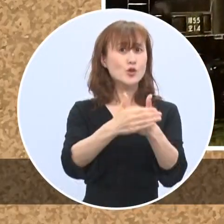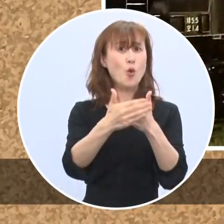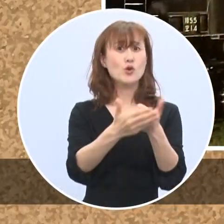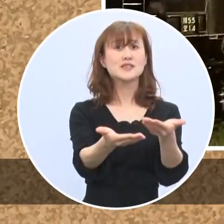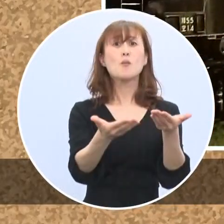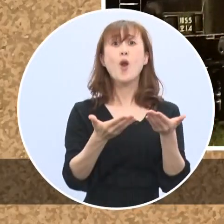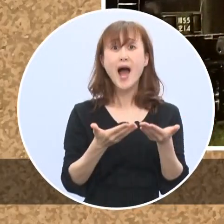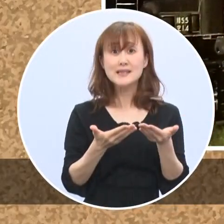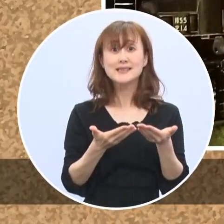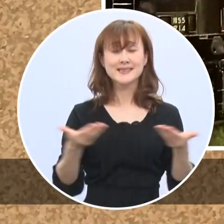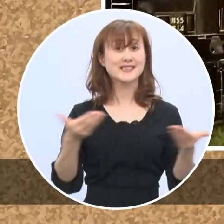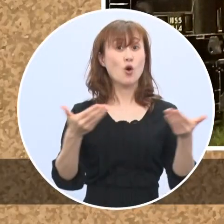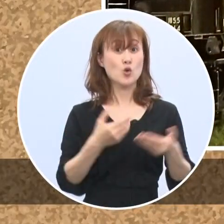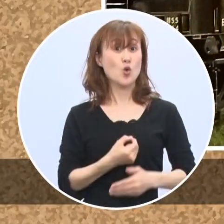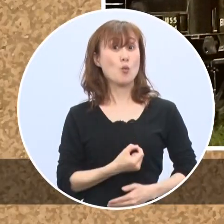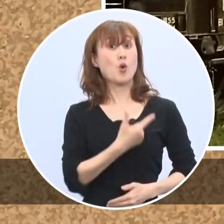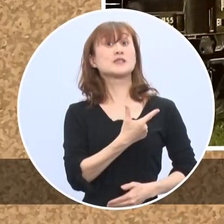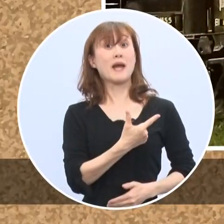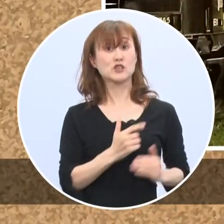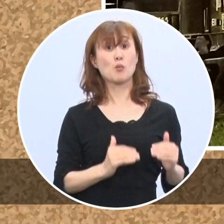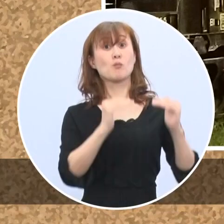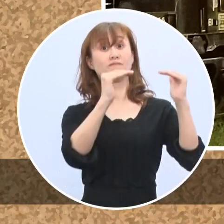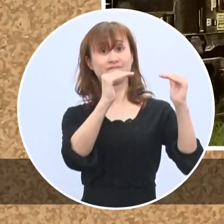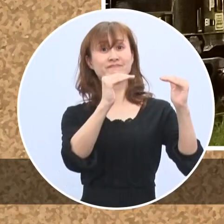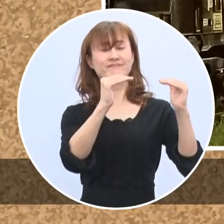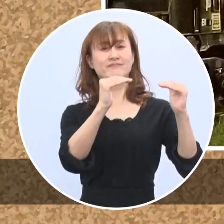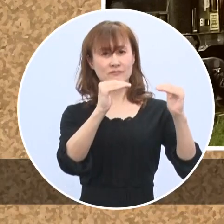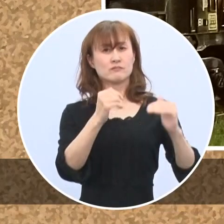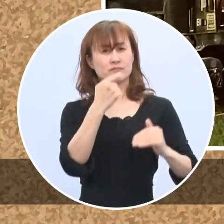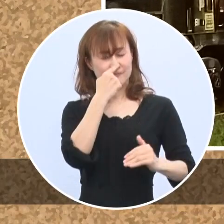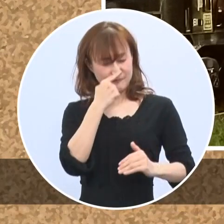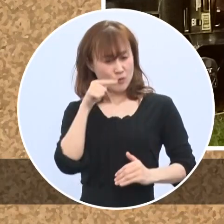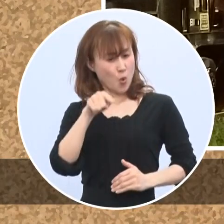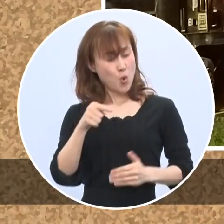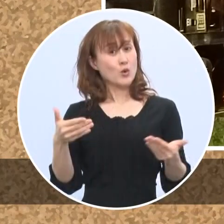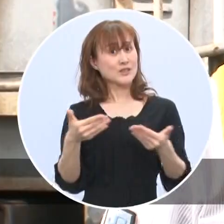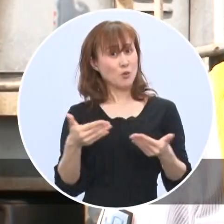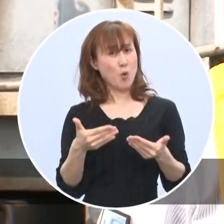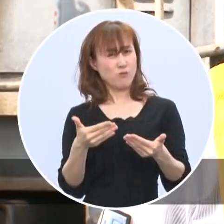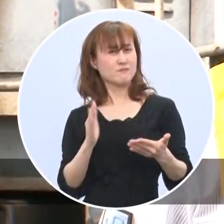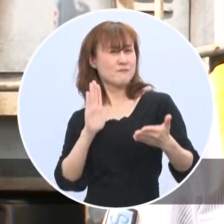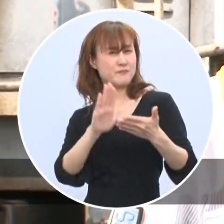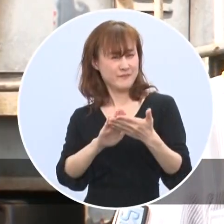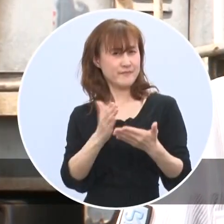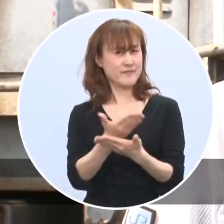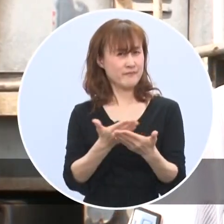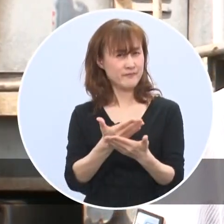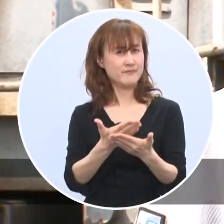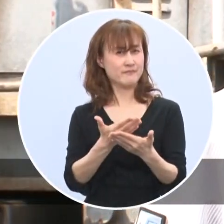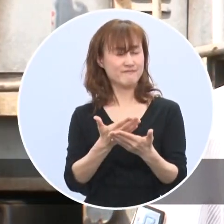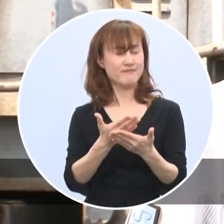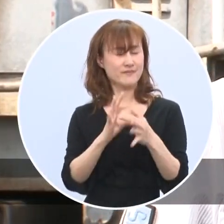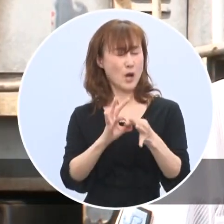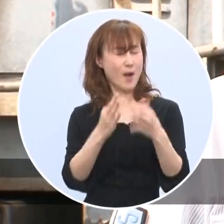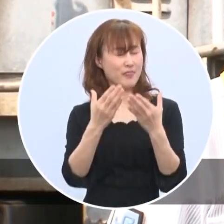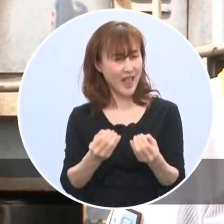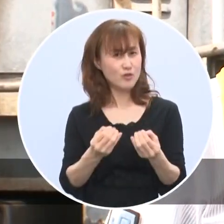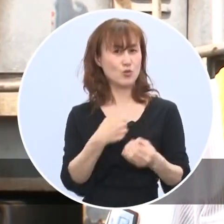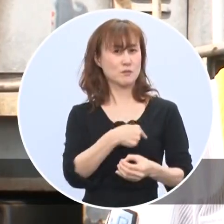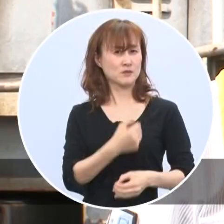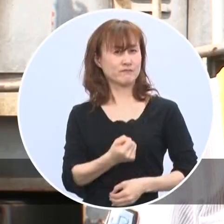ですね仕事のモチベーションと言いますかこういう仕事も携わったんだっていうところを感じてもらいたいなという思いが